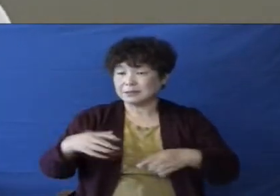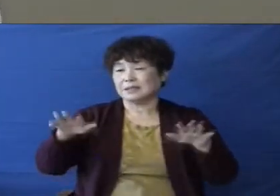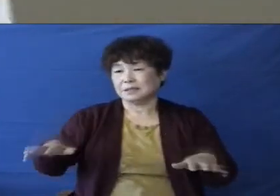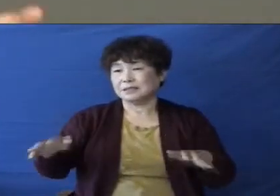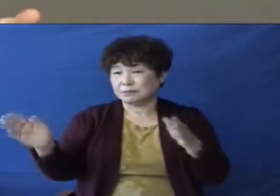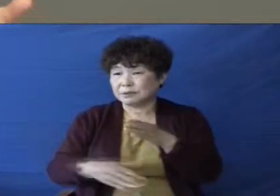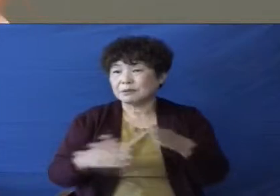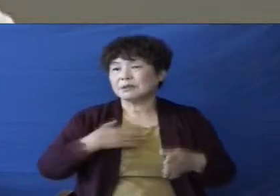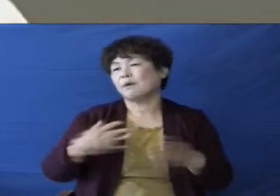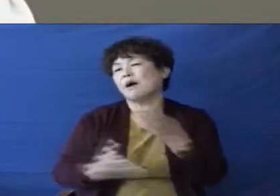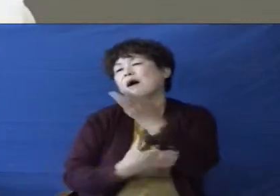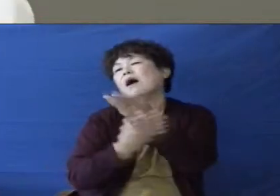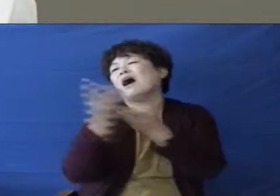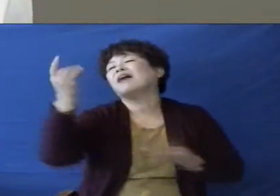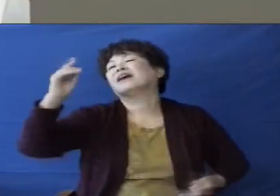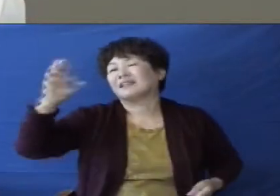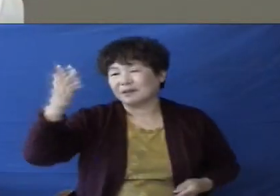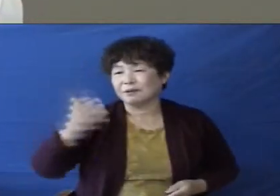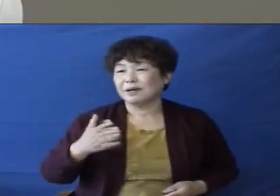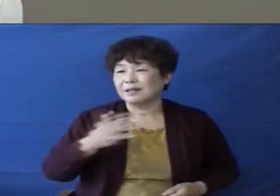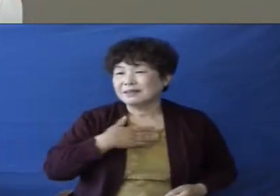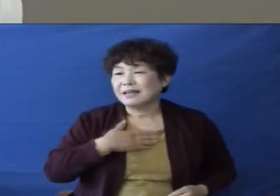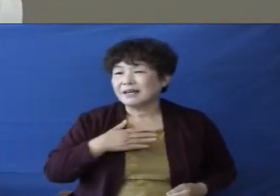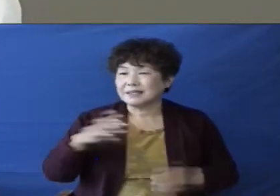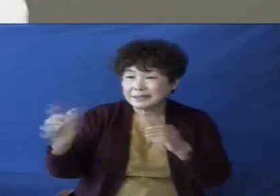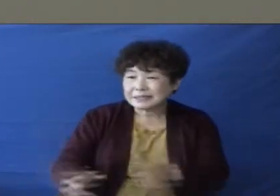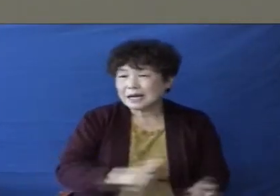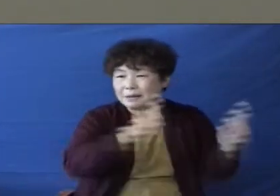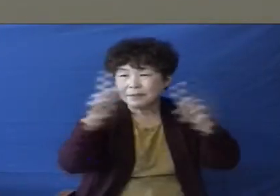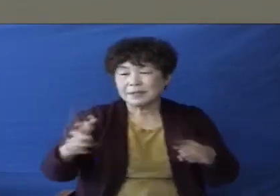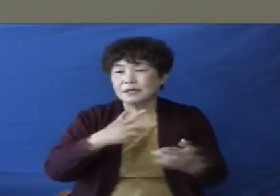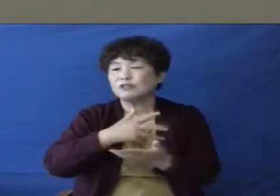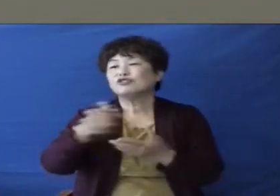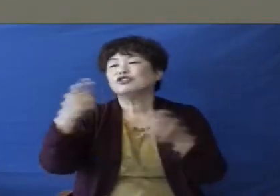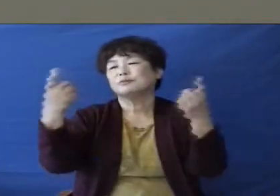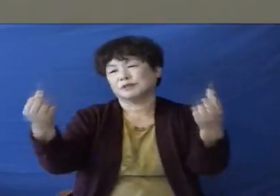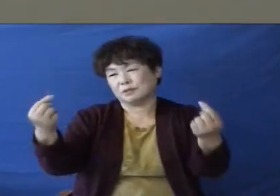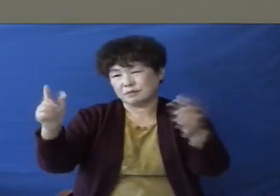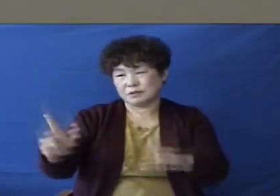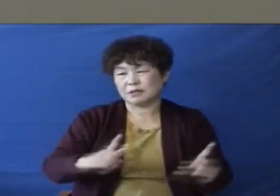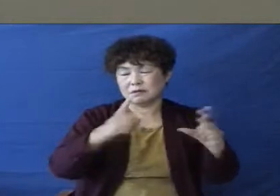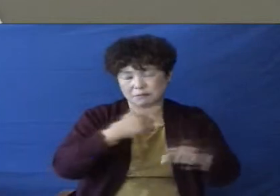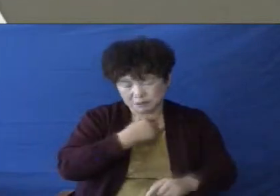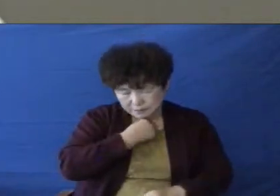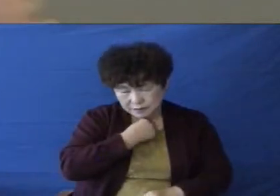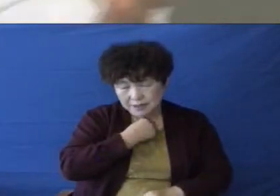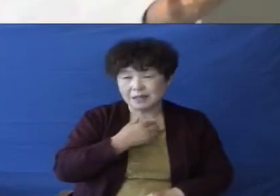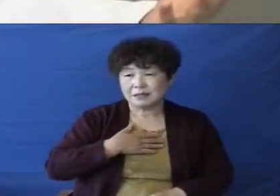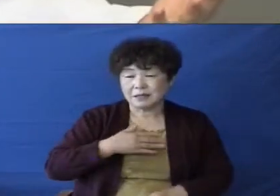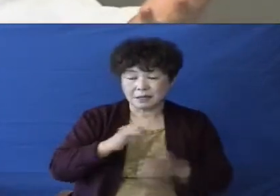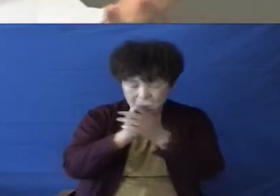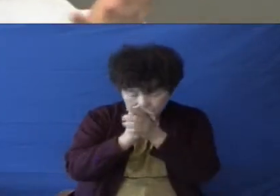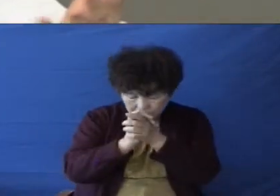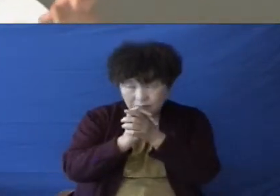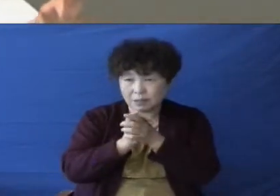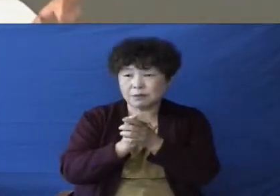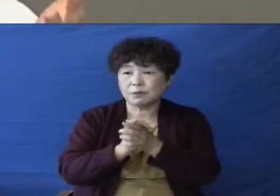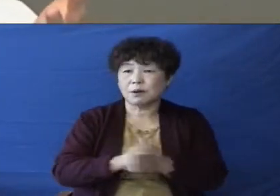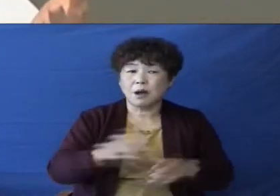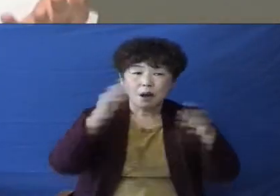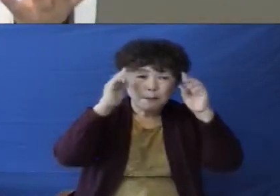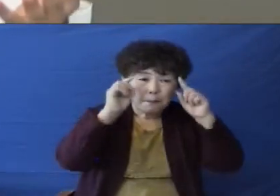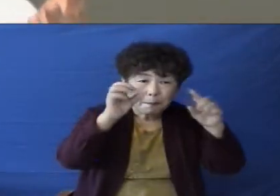말씀하신 것처럼 말하고 주님이 말씀하신 것처럼 하고 시선도 귀도 몸도 다